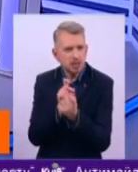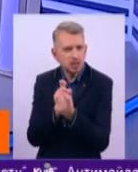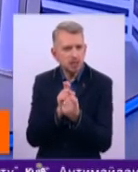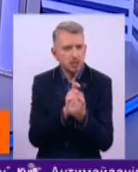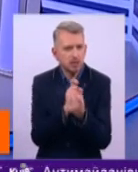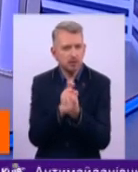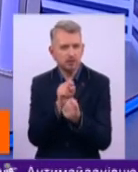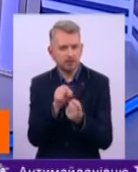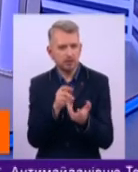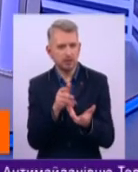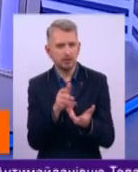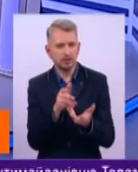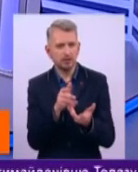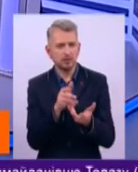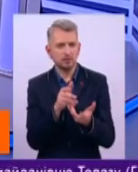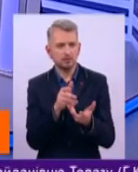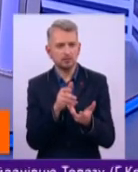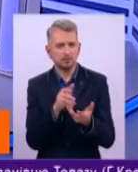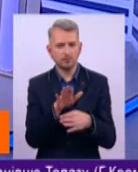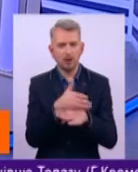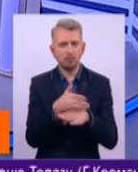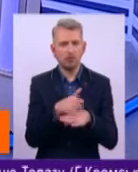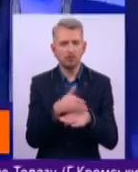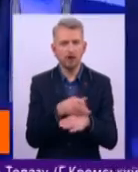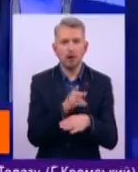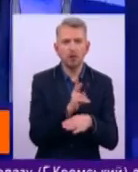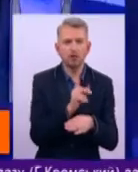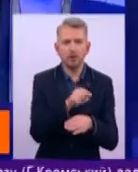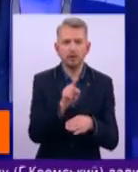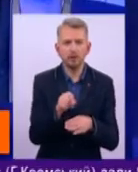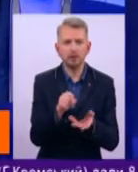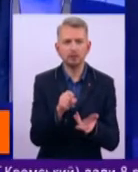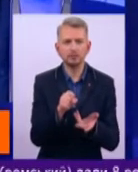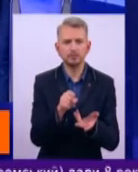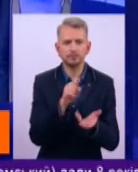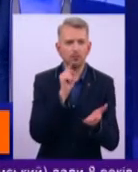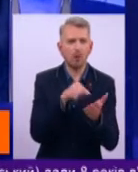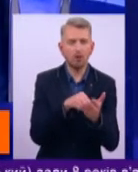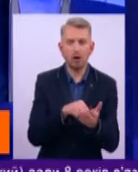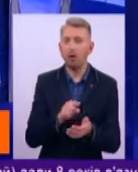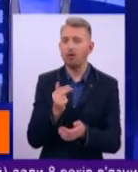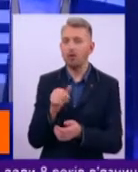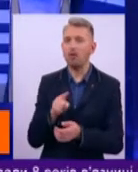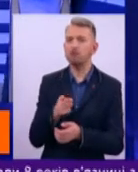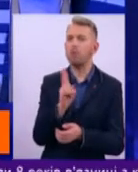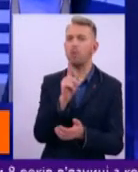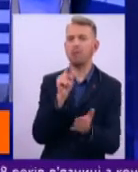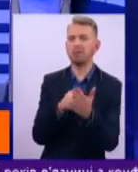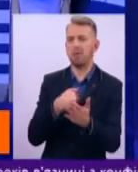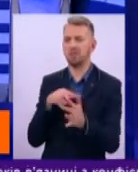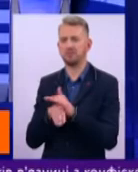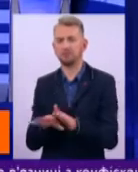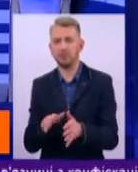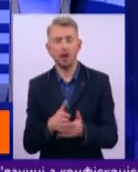там, в цій банці, наприклад, між хто з них потрапив, чому це хтось потрапив, так. А зараз